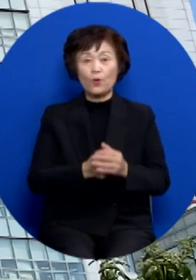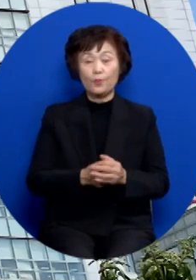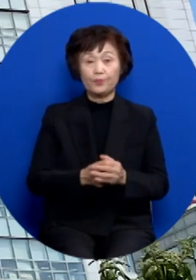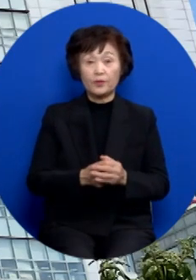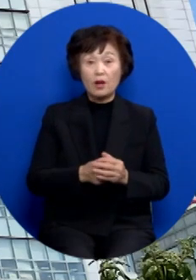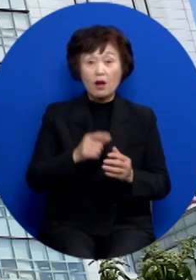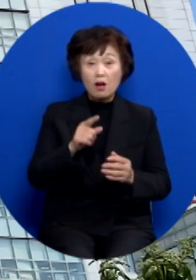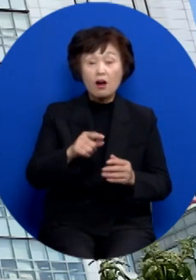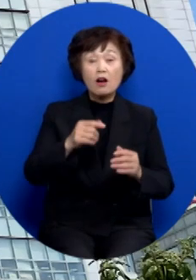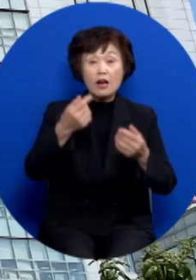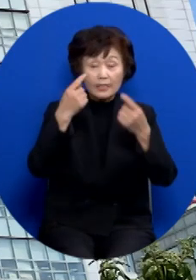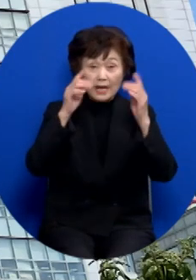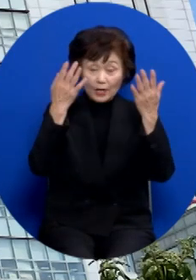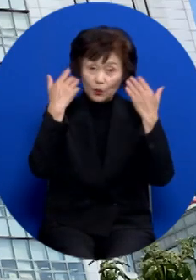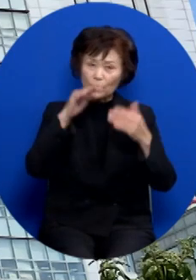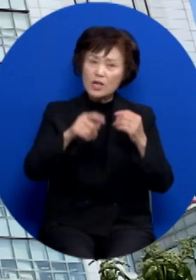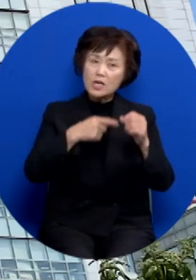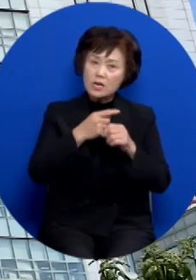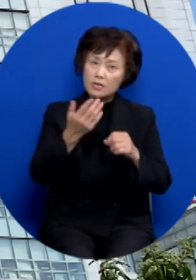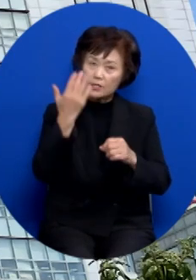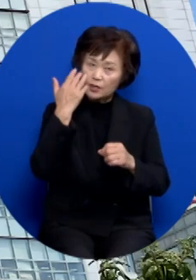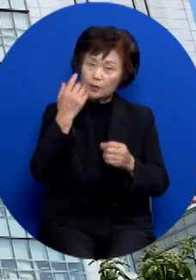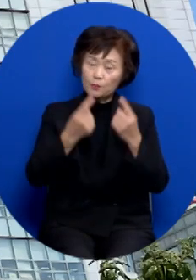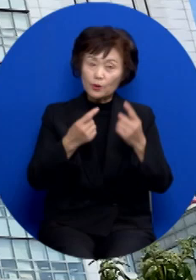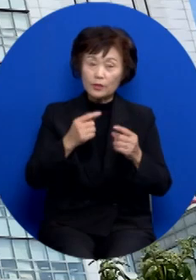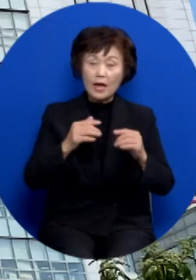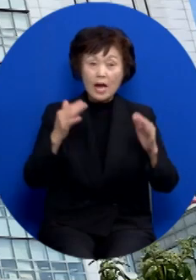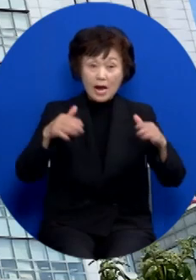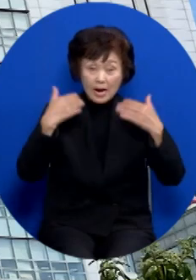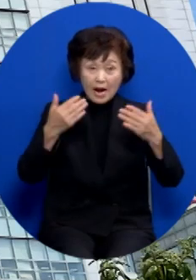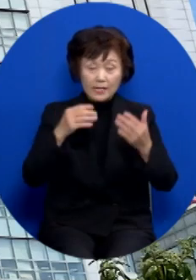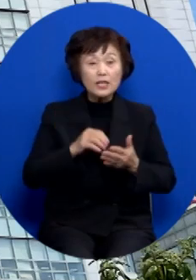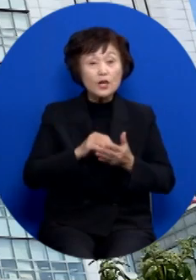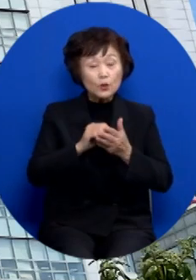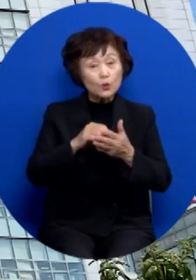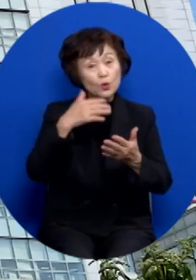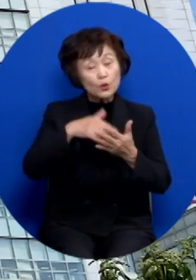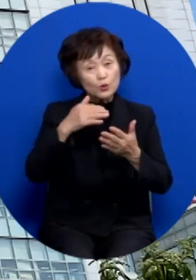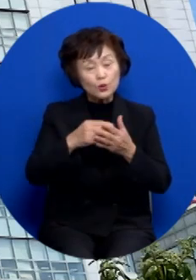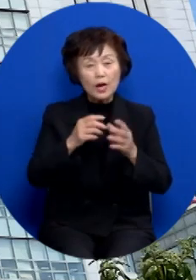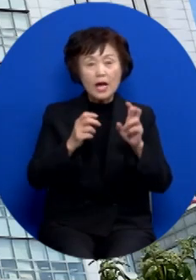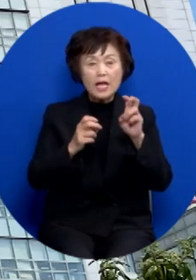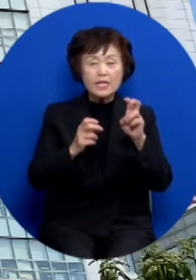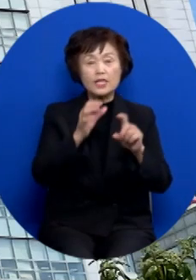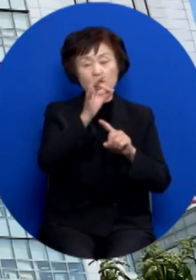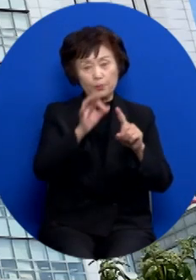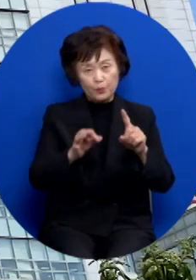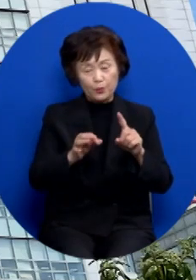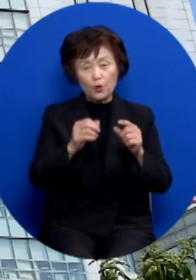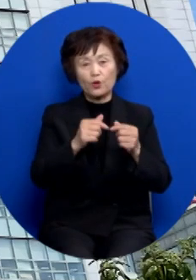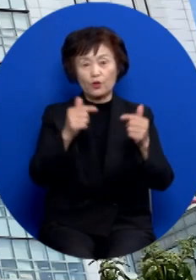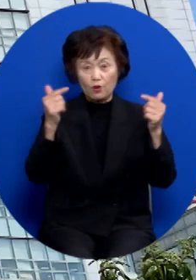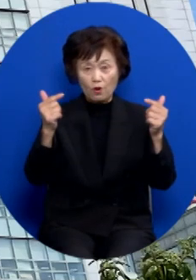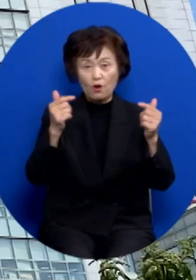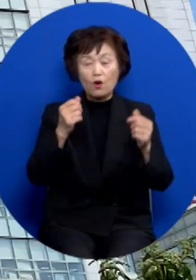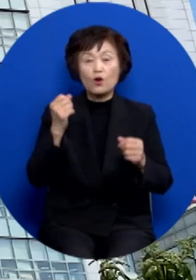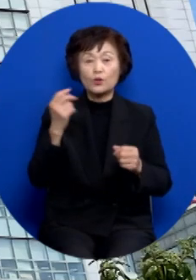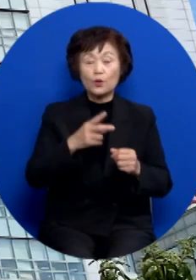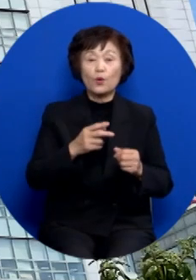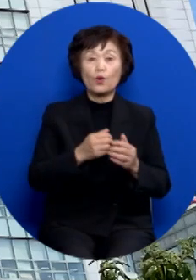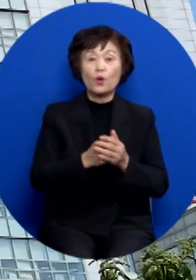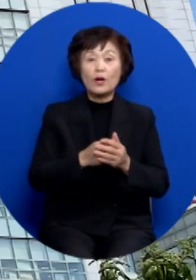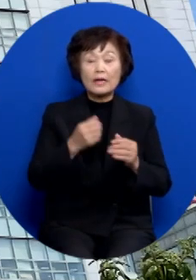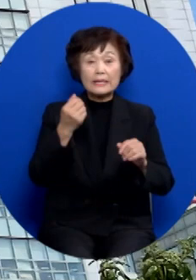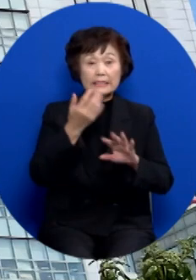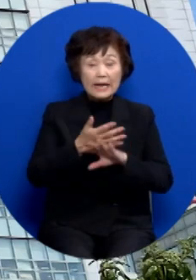에즈베리 대학교는 1년 전보다 가을 학기 등록 학생 수가 20% 가까이 증가했고, 콘코디아 대학교와